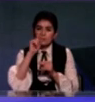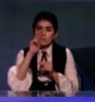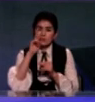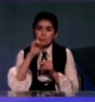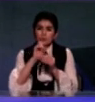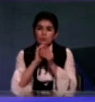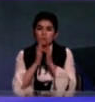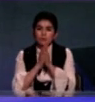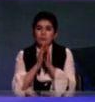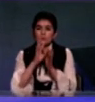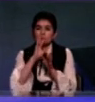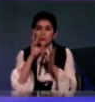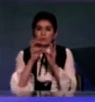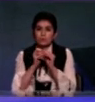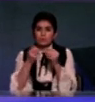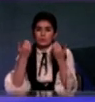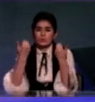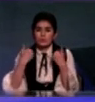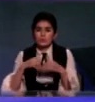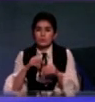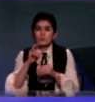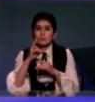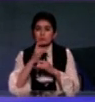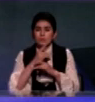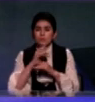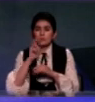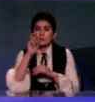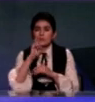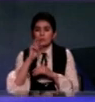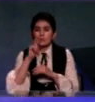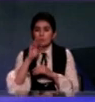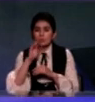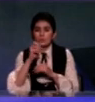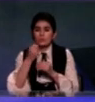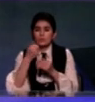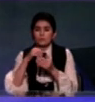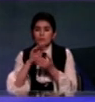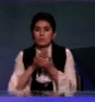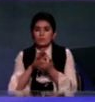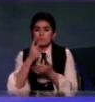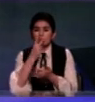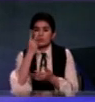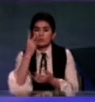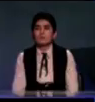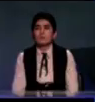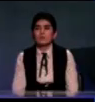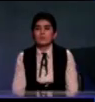есть распределена по всему телу. Нервная система белой планарии расположена два узла вертикально